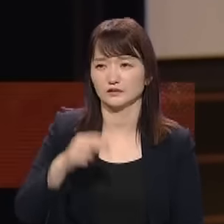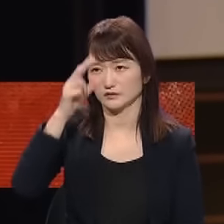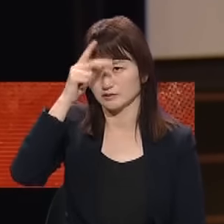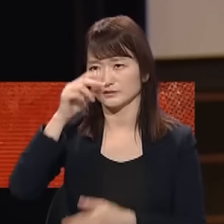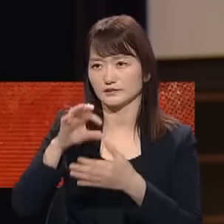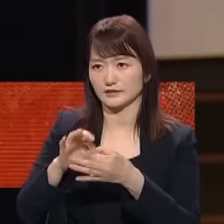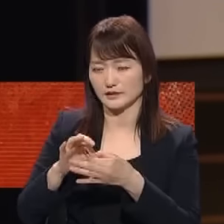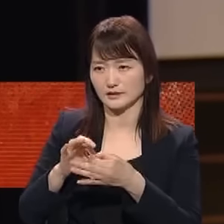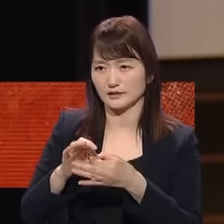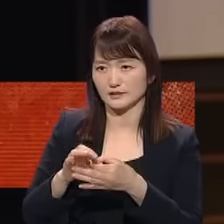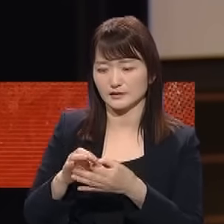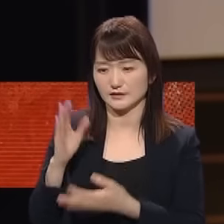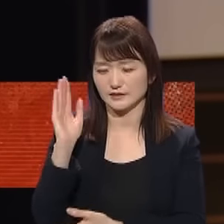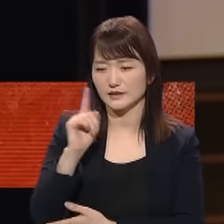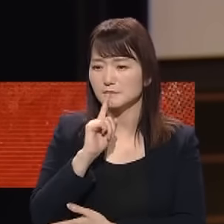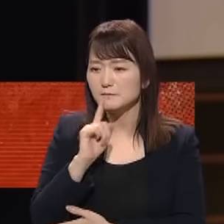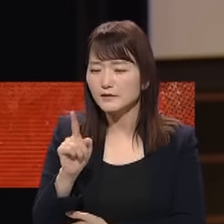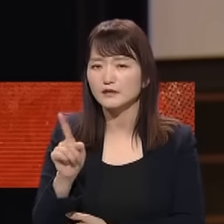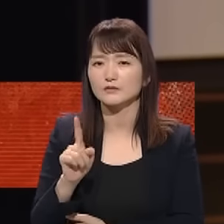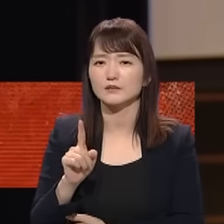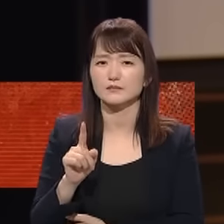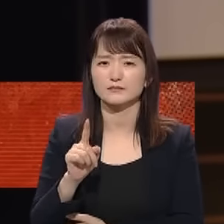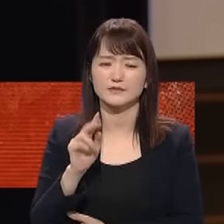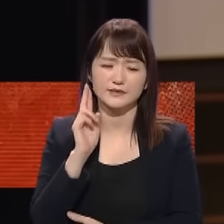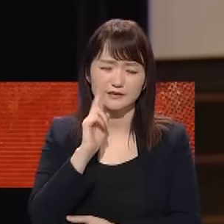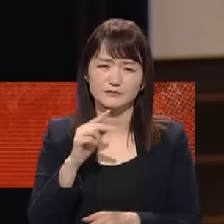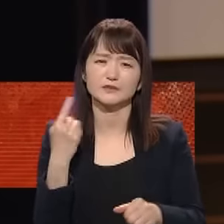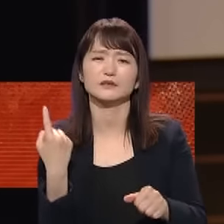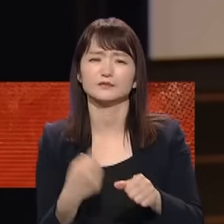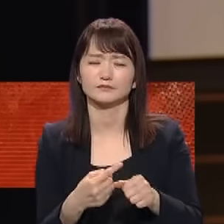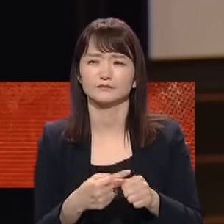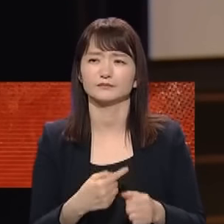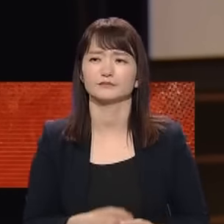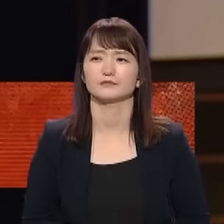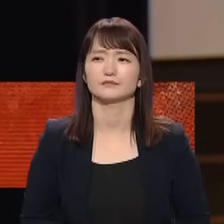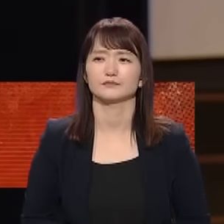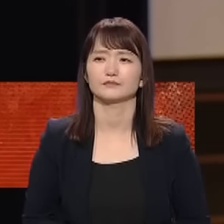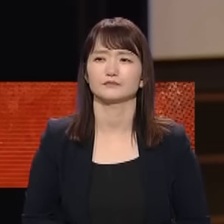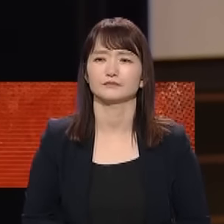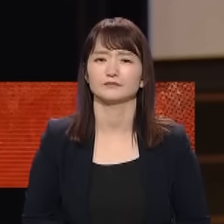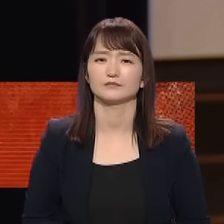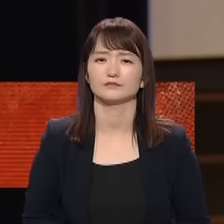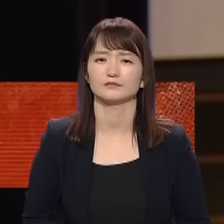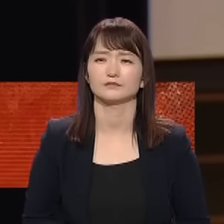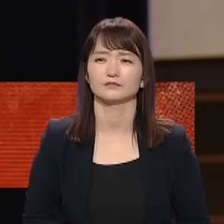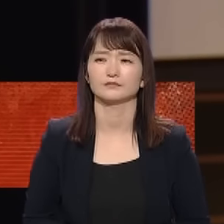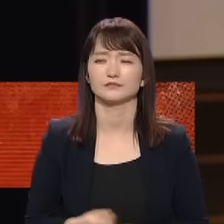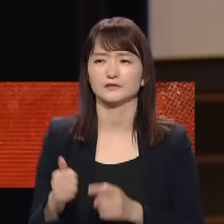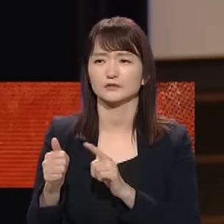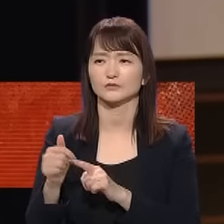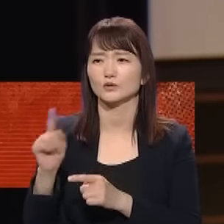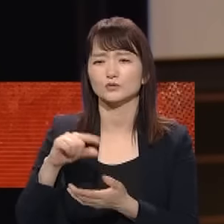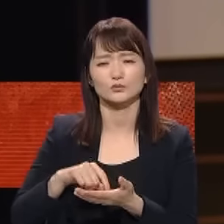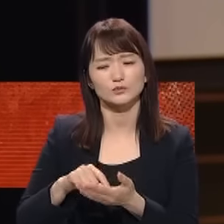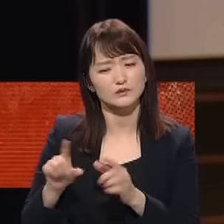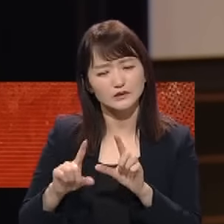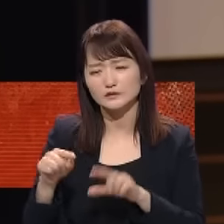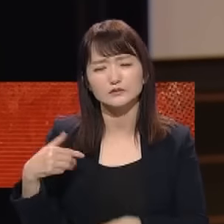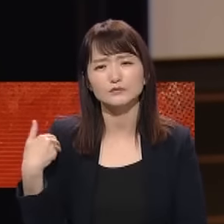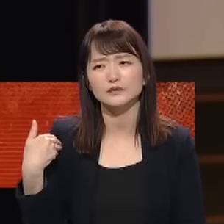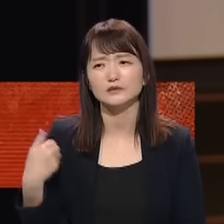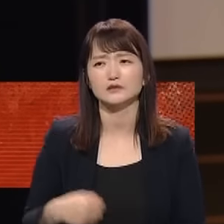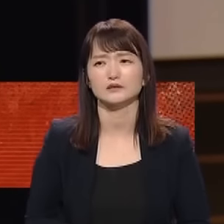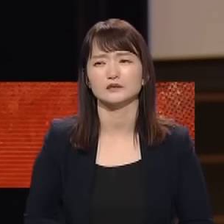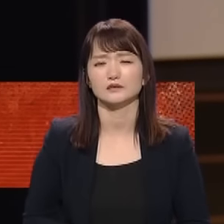얘기를 꺼내면 더 저런 식으로 나온다고 하거든요. 저 어머님 정말 말년 어느 정도의 기간이 될지 모르겠지만